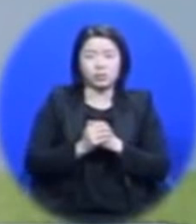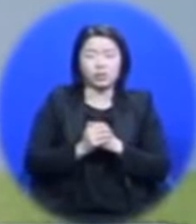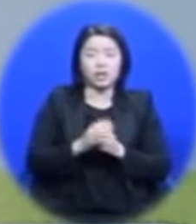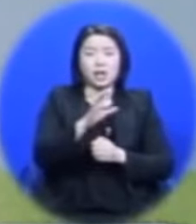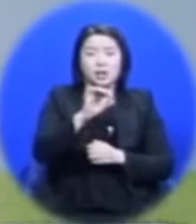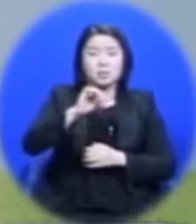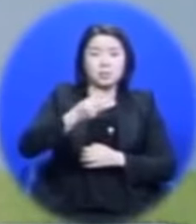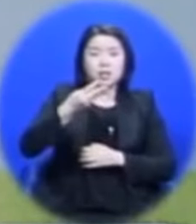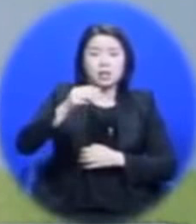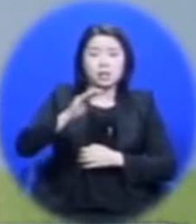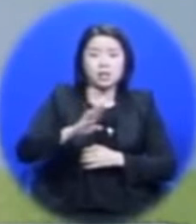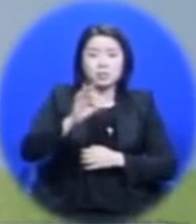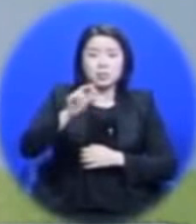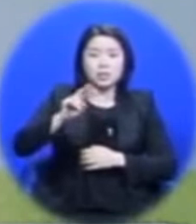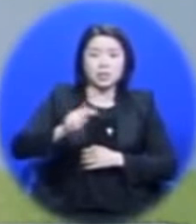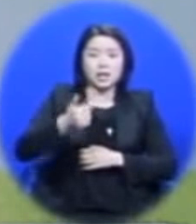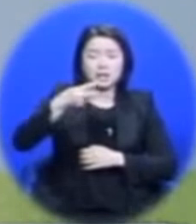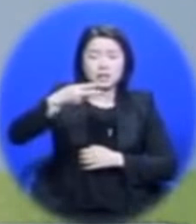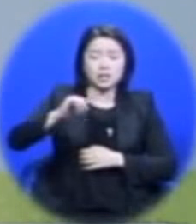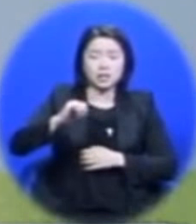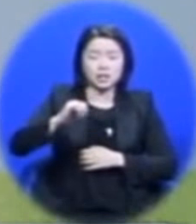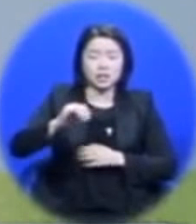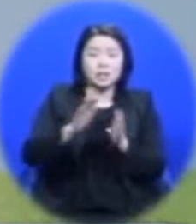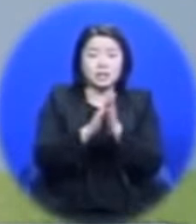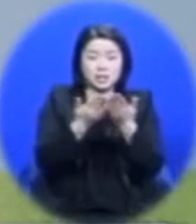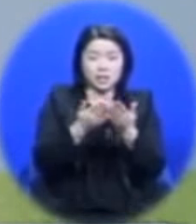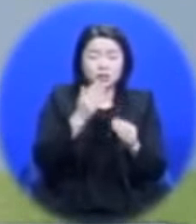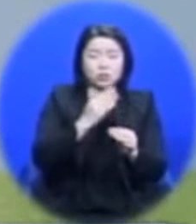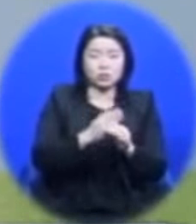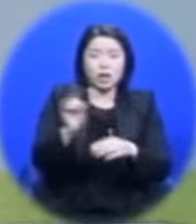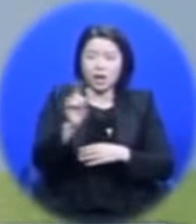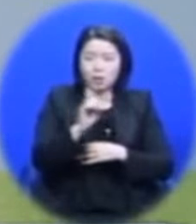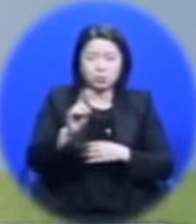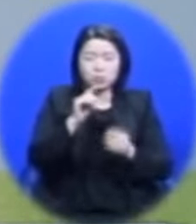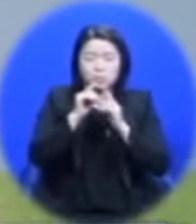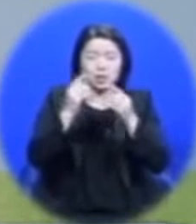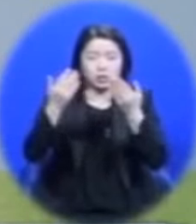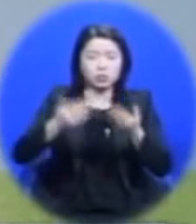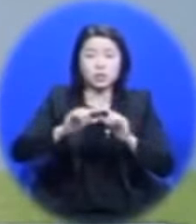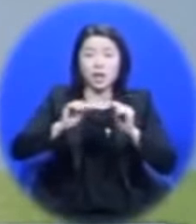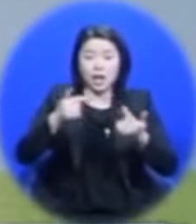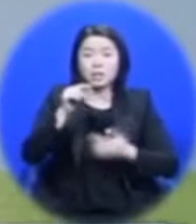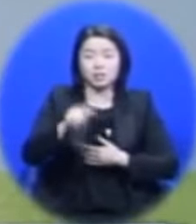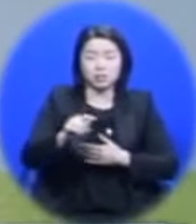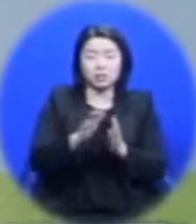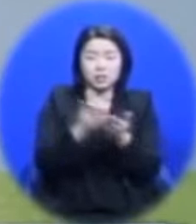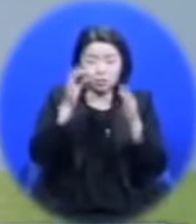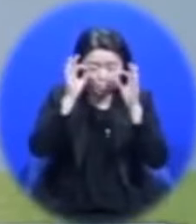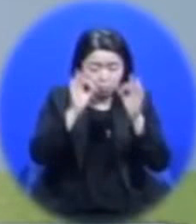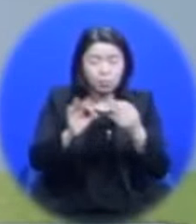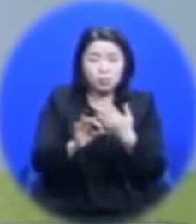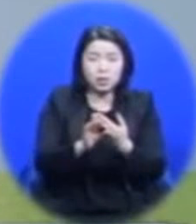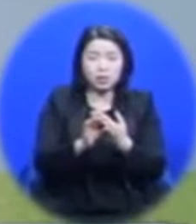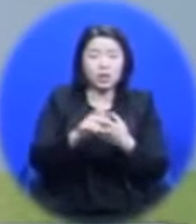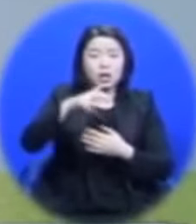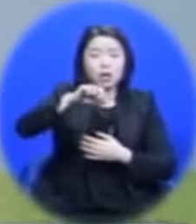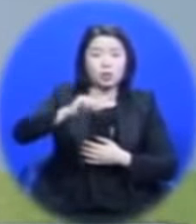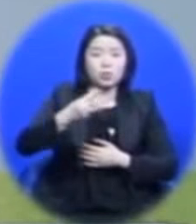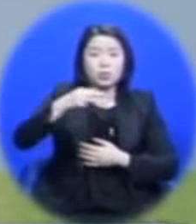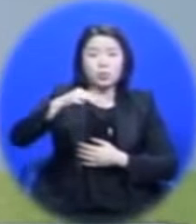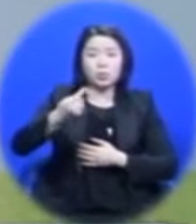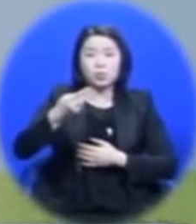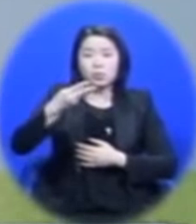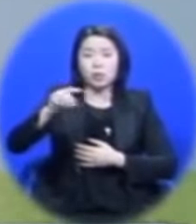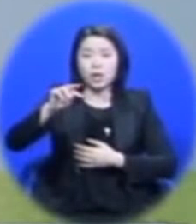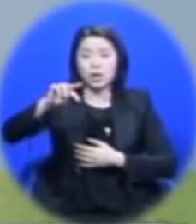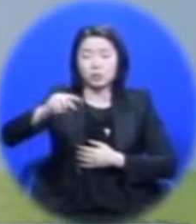필립 얀 씨가 쓴 아무도 말해주지 않았던 것들이라는 책에 보면 그 콜로라도 산맥에서